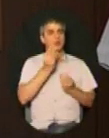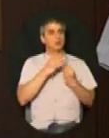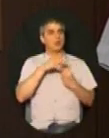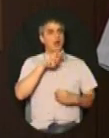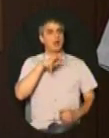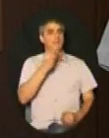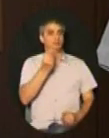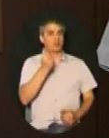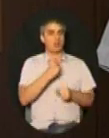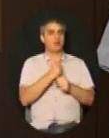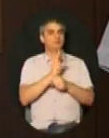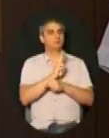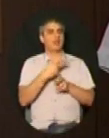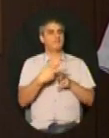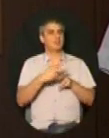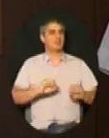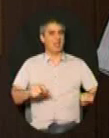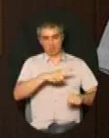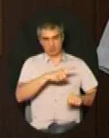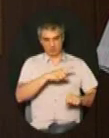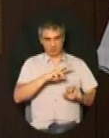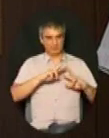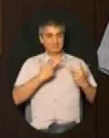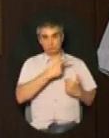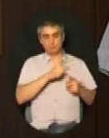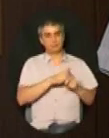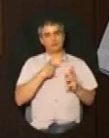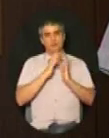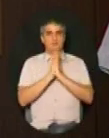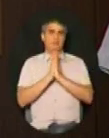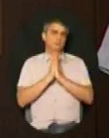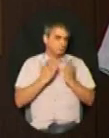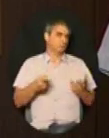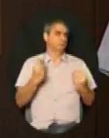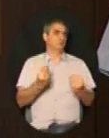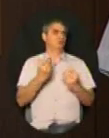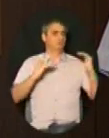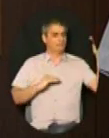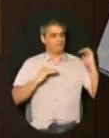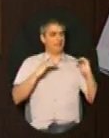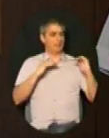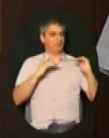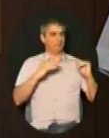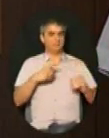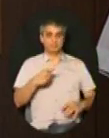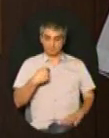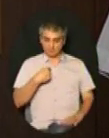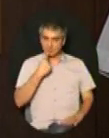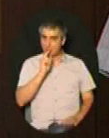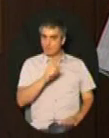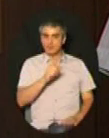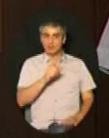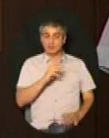שקלים לעובדי השמירה וניקיון במגזר הציבורי, כפי שביקשתי, וזה צעד של צמצום פערים. ואני אומר